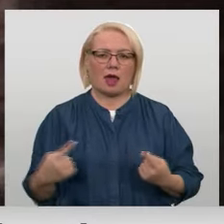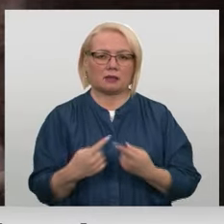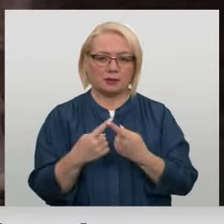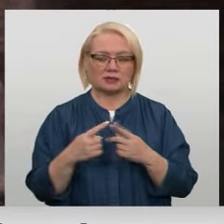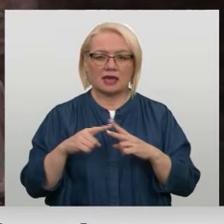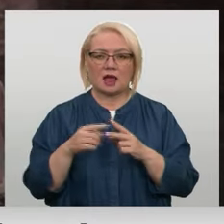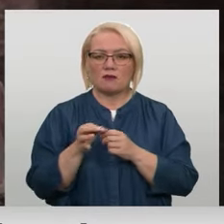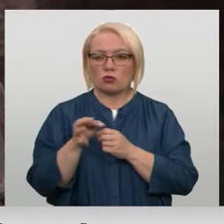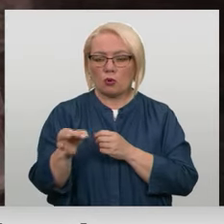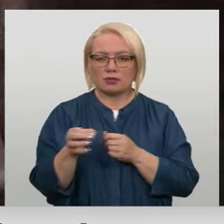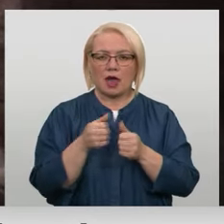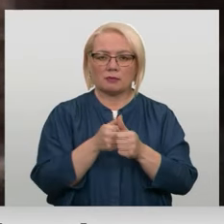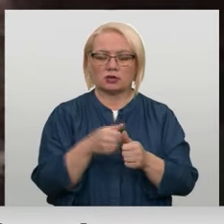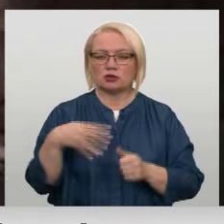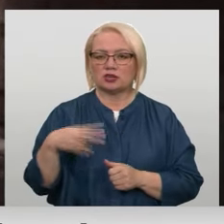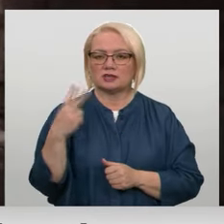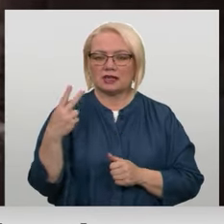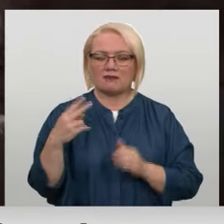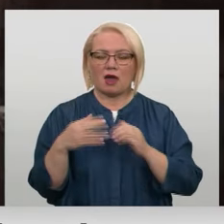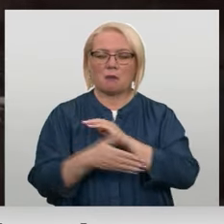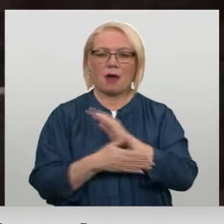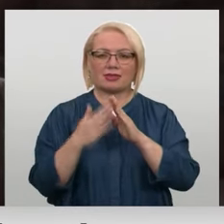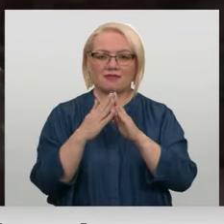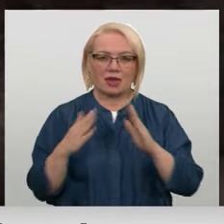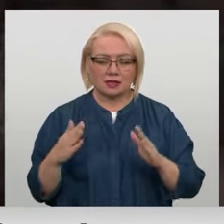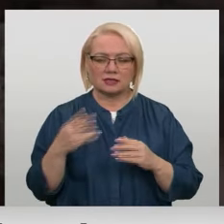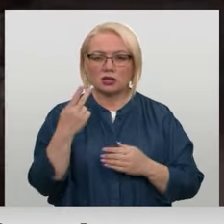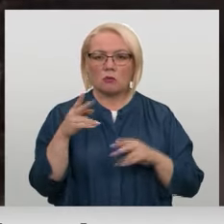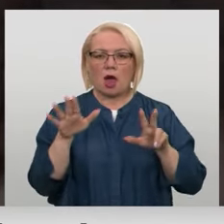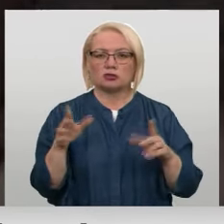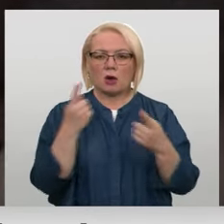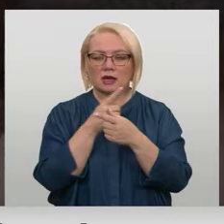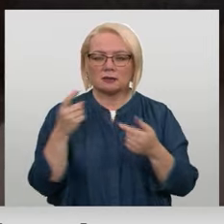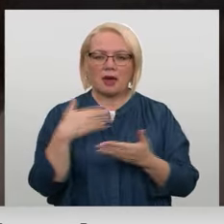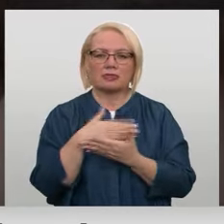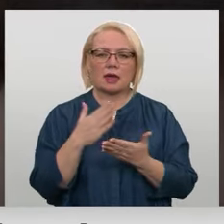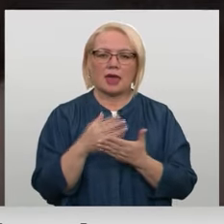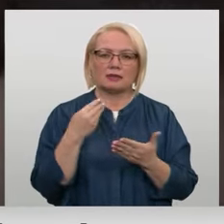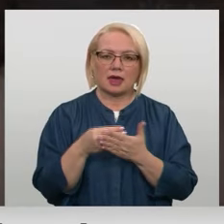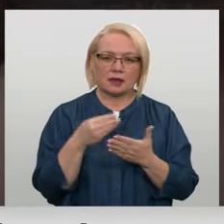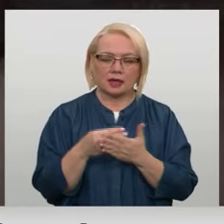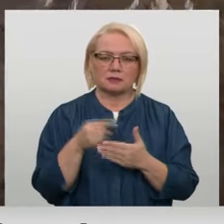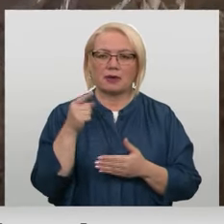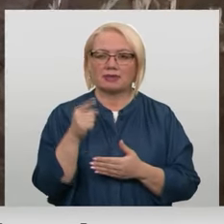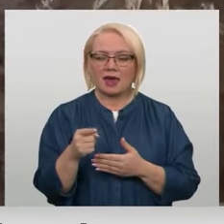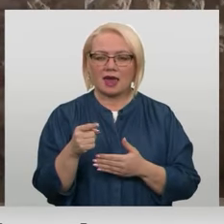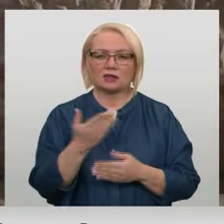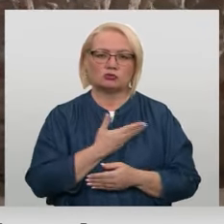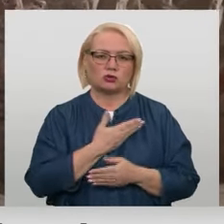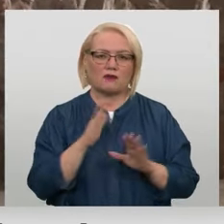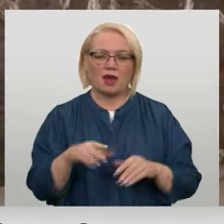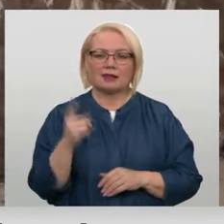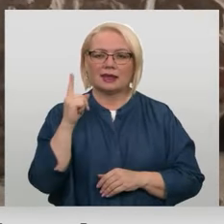Jelgavas novadā apsakotas 42 patvērtnes, 28 no tām atzītas par daļēji derīgām vai derīgām, taču tajās uzturēties varētu